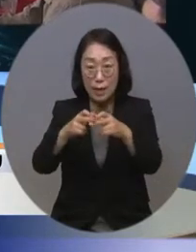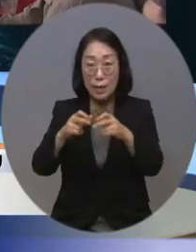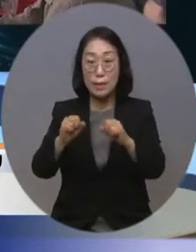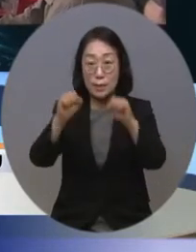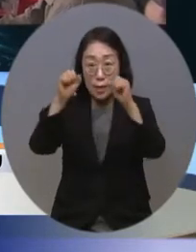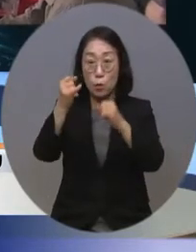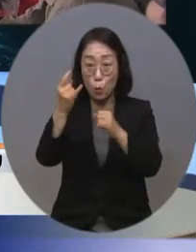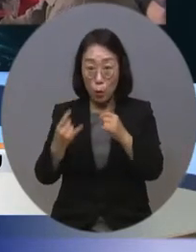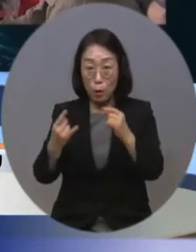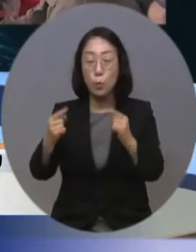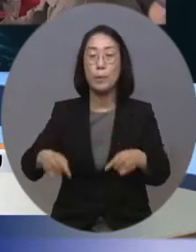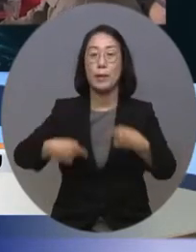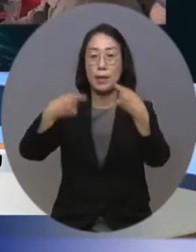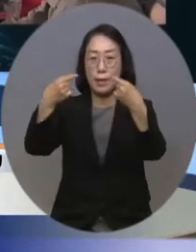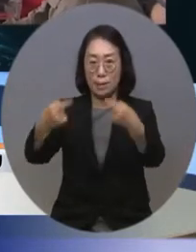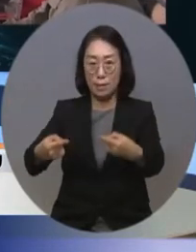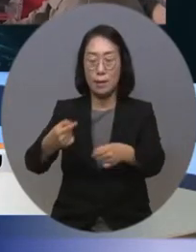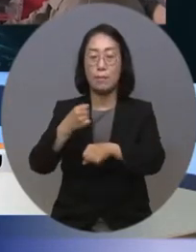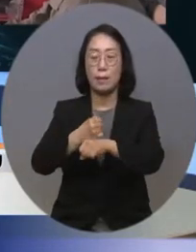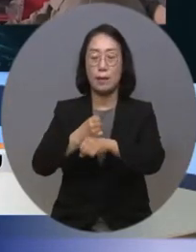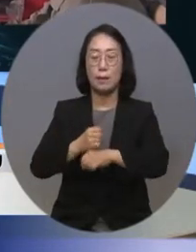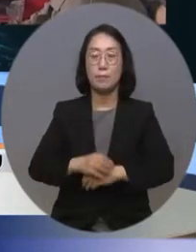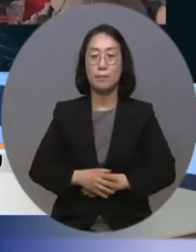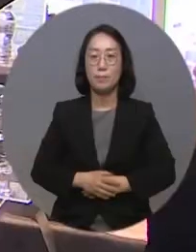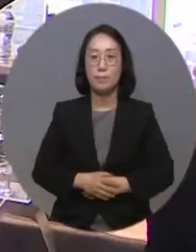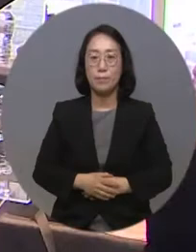나섭니다. 박성용 기자가 보도합니다.